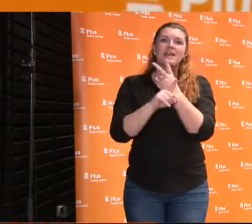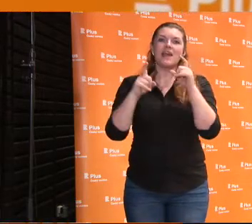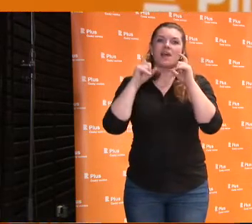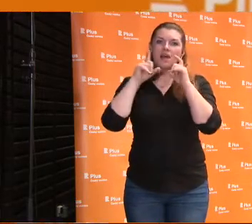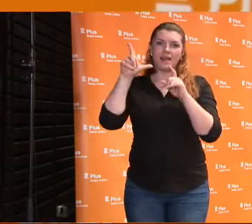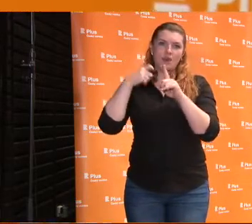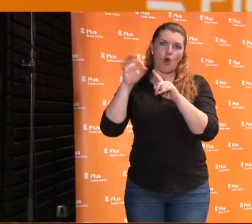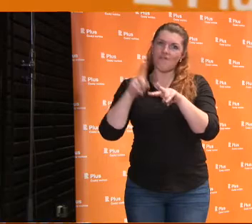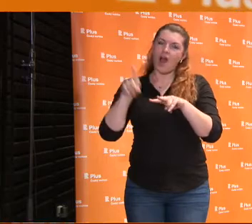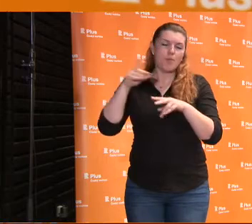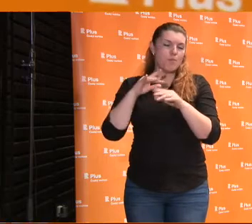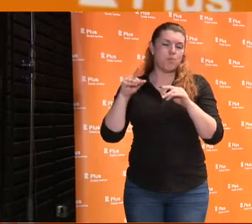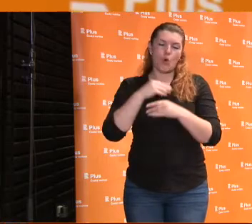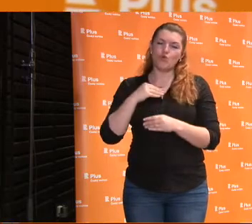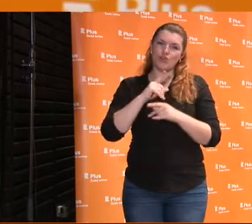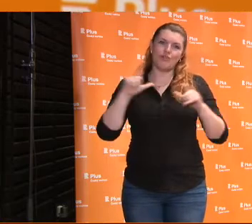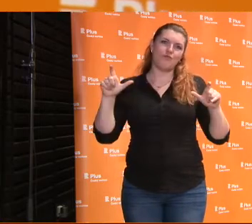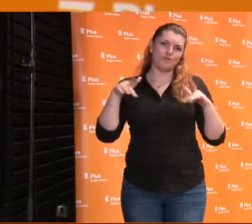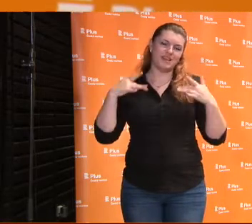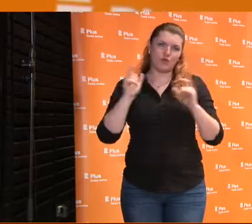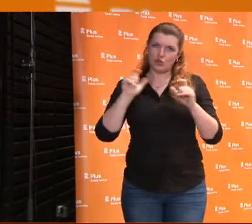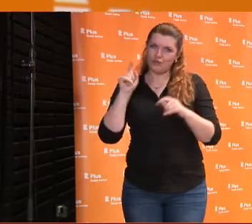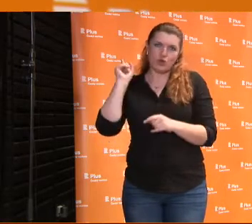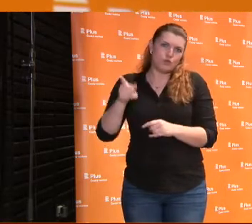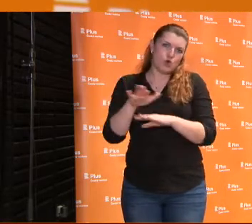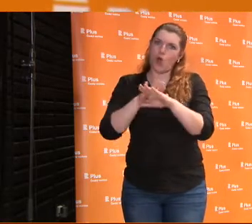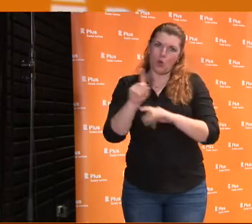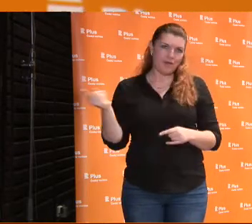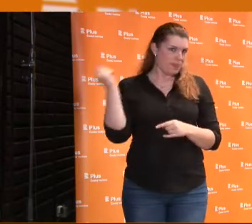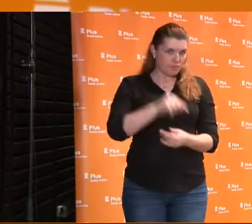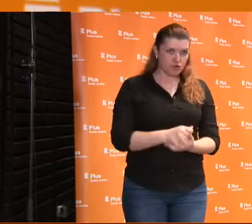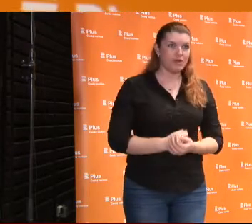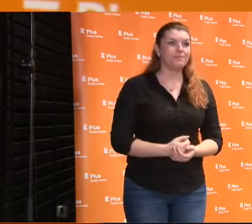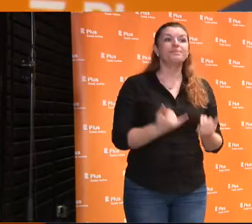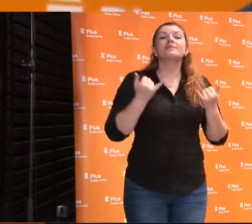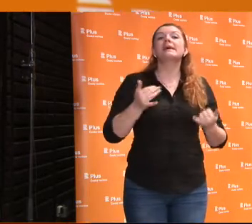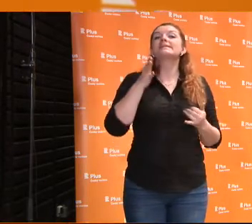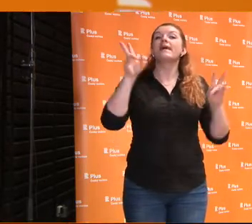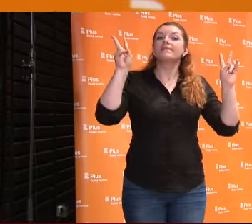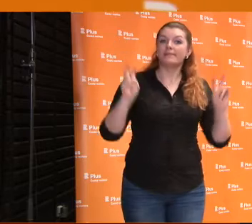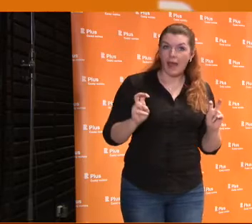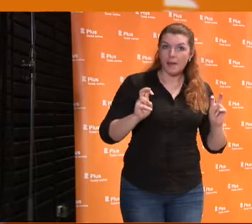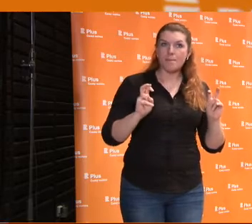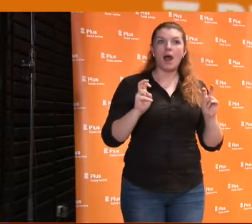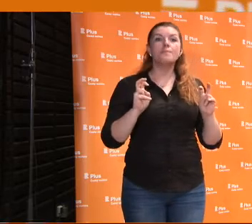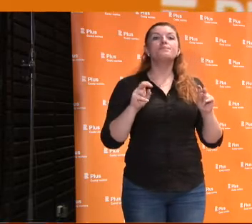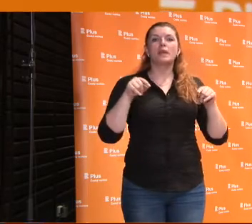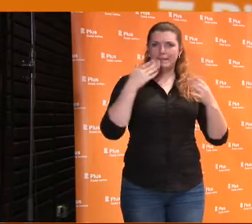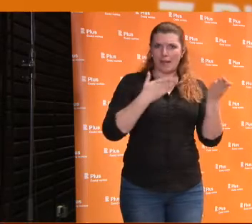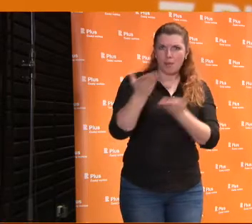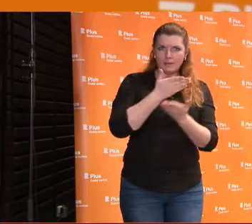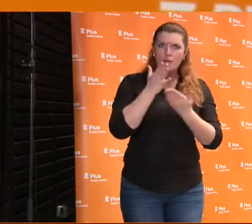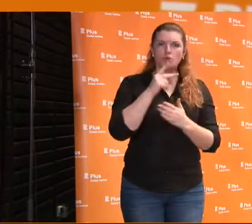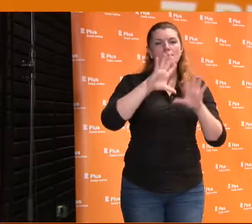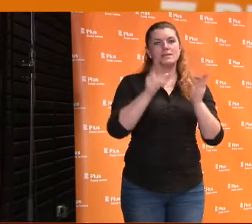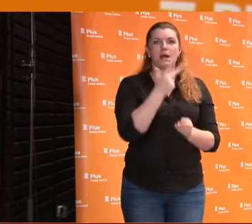omluvila. Dnešní veřejná debata Plusu o umělé inteligenci, o tom, jestli roboti nahradí lidskou práci, bude jako tradičně rozdělena do tří